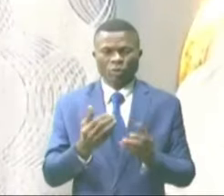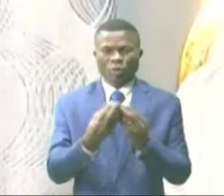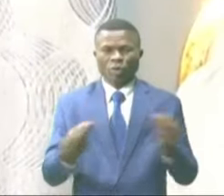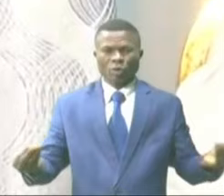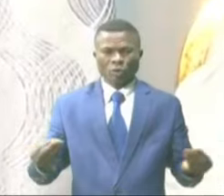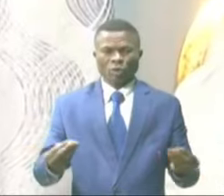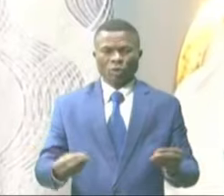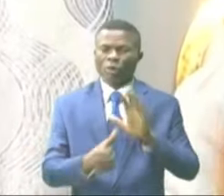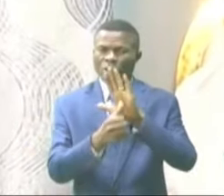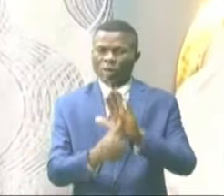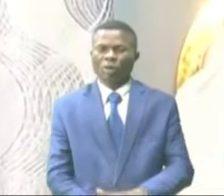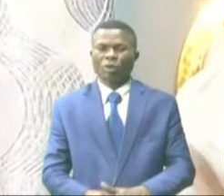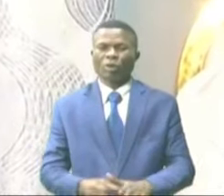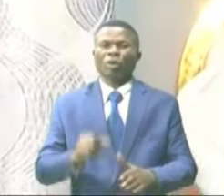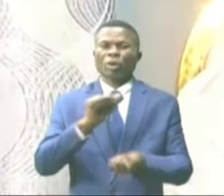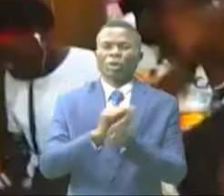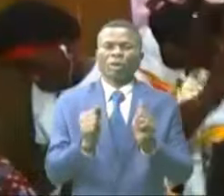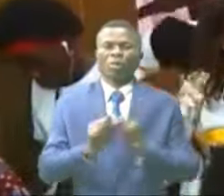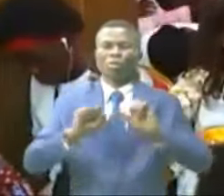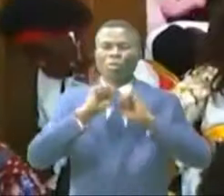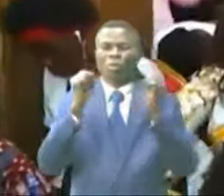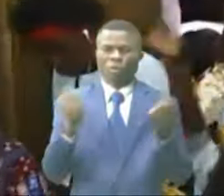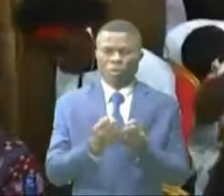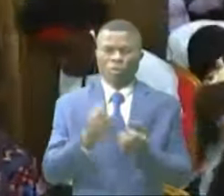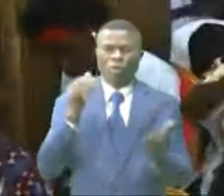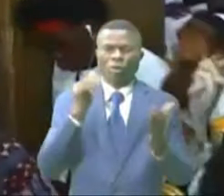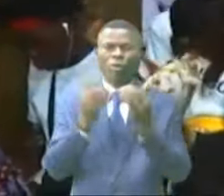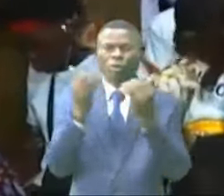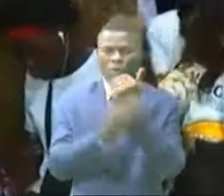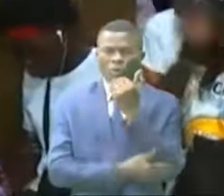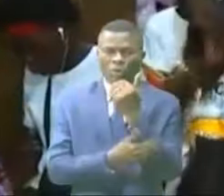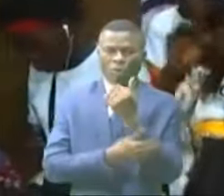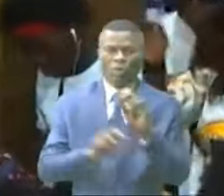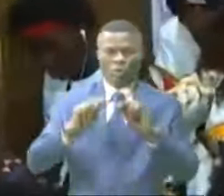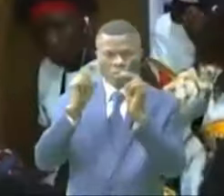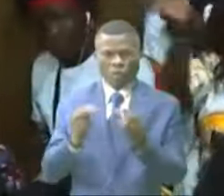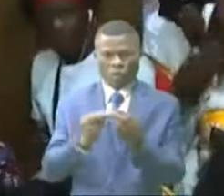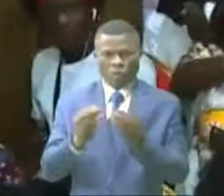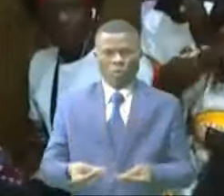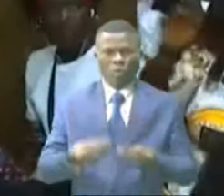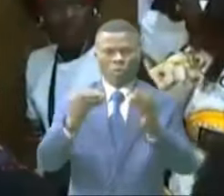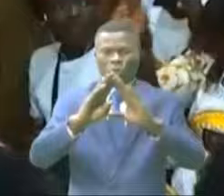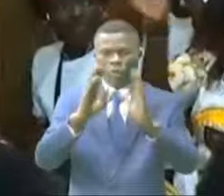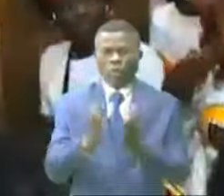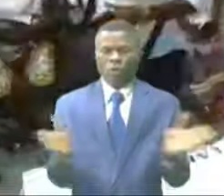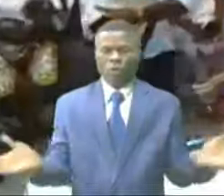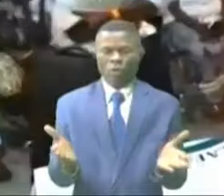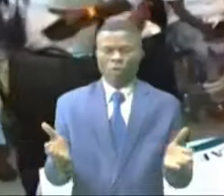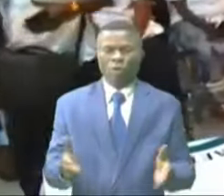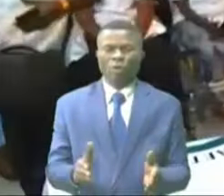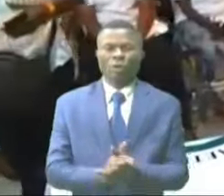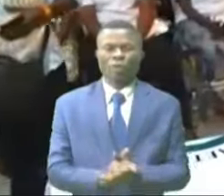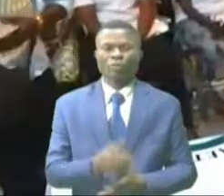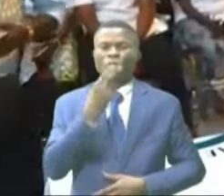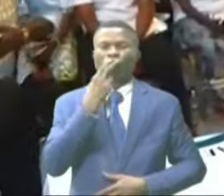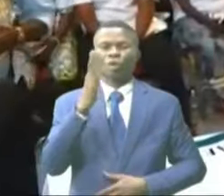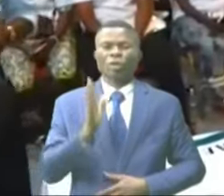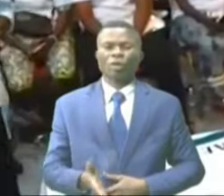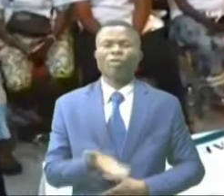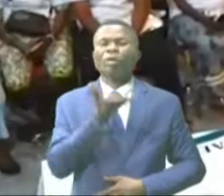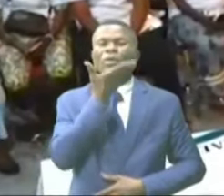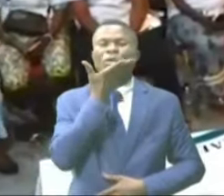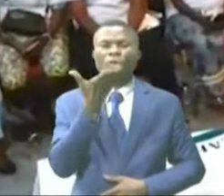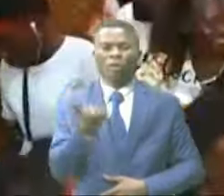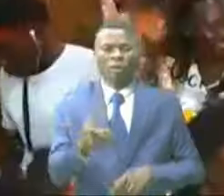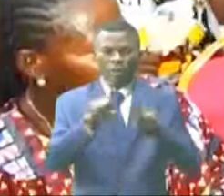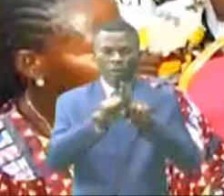aux injustices sociales face aux vulnérables. La FLK a mis tout en œuvre pour l'encadrement de filles mères, de personnes de troisième âge,